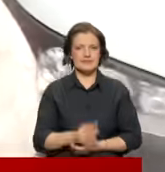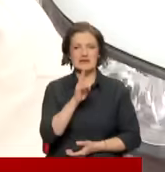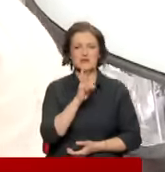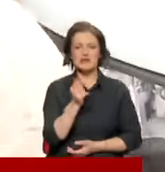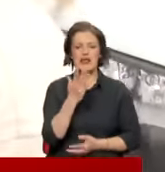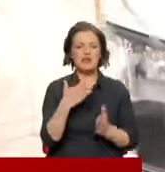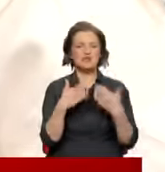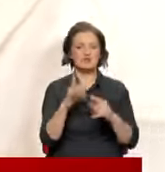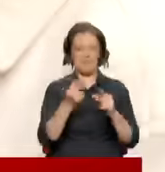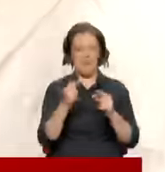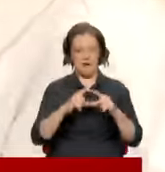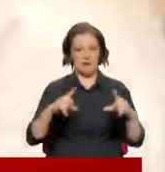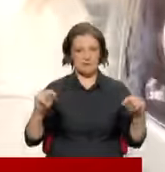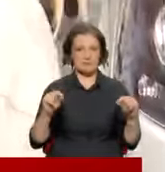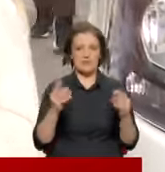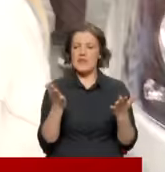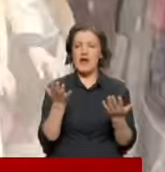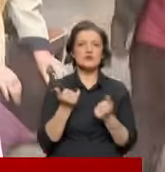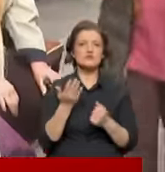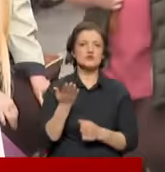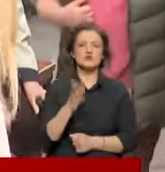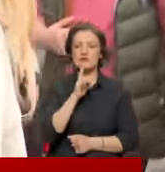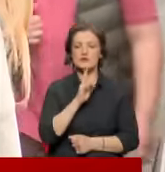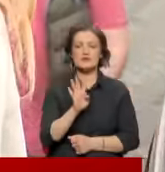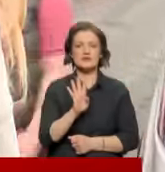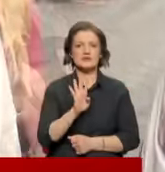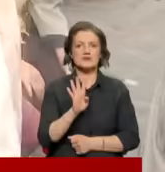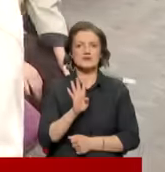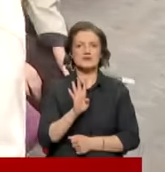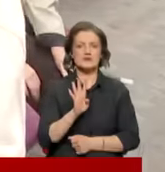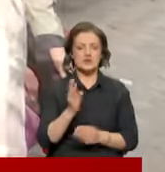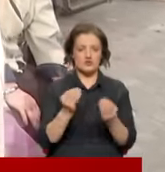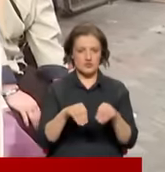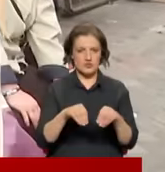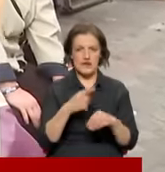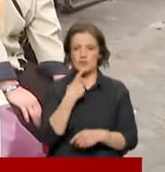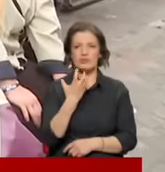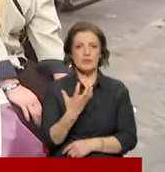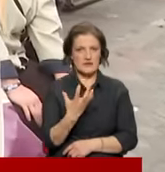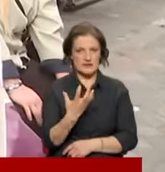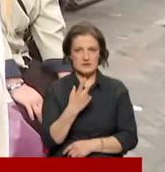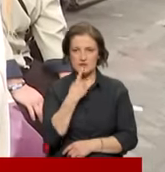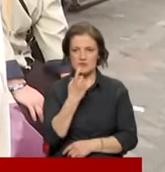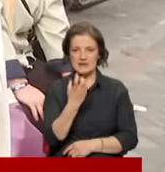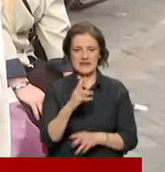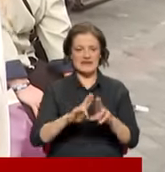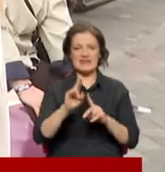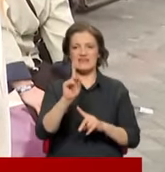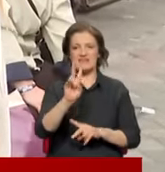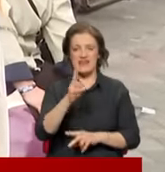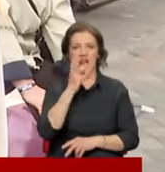200 lira en yüksek banknot. Evet. Ne alabiliyorsun? 240 küsür tuttu. Yumurta, domates, kivi ve